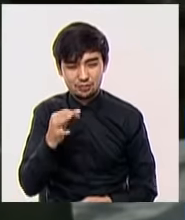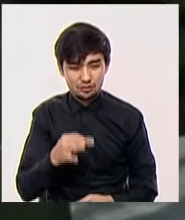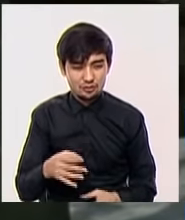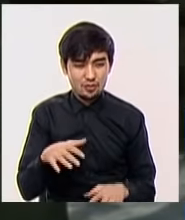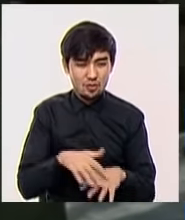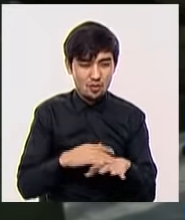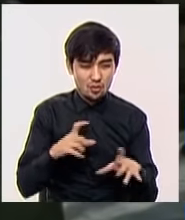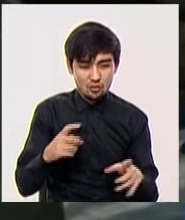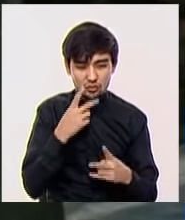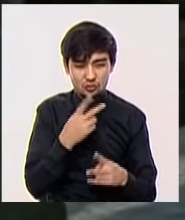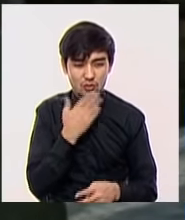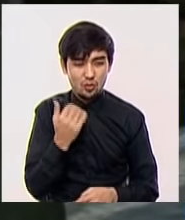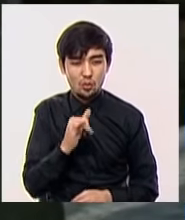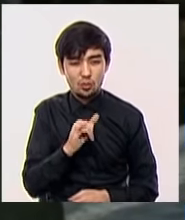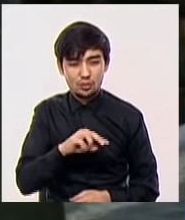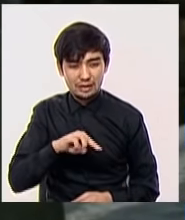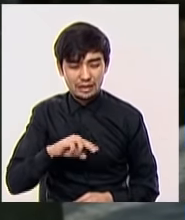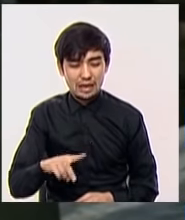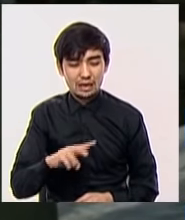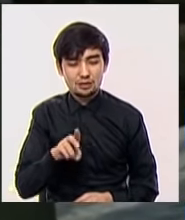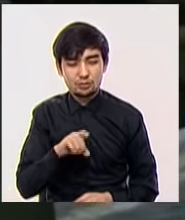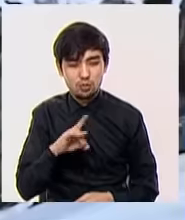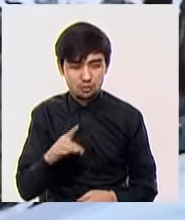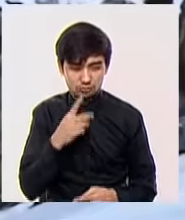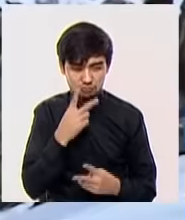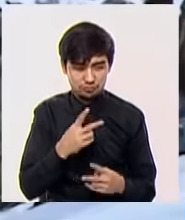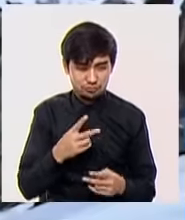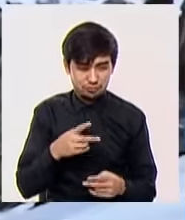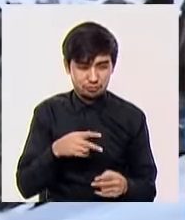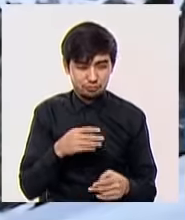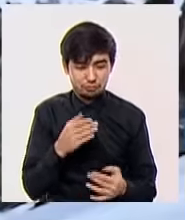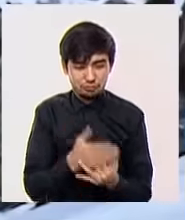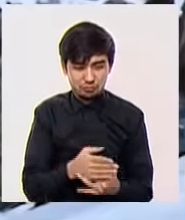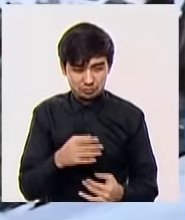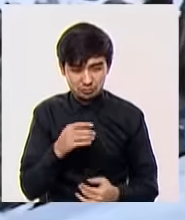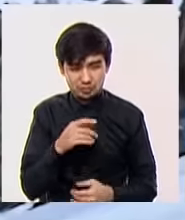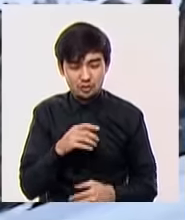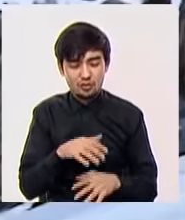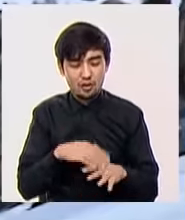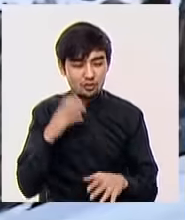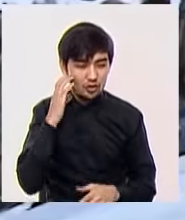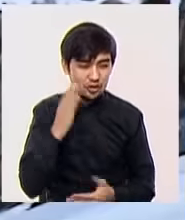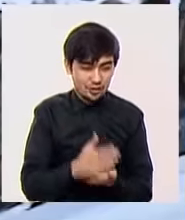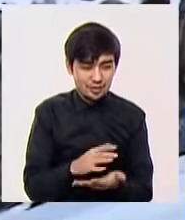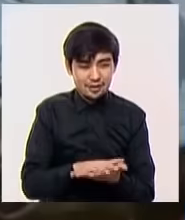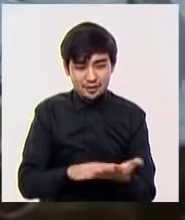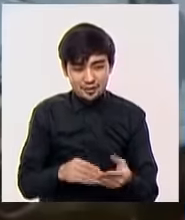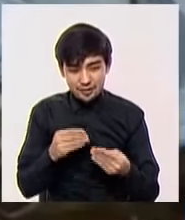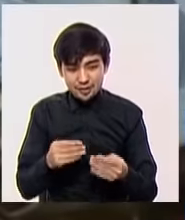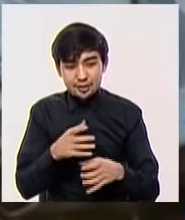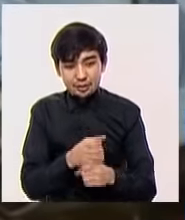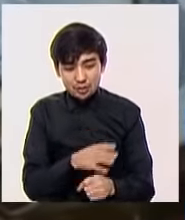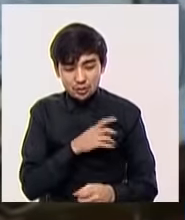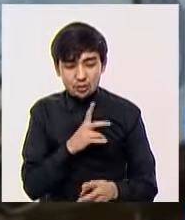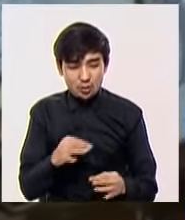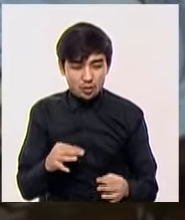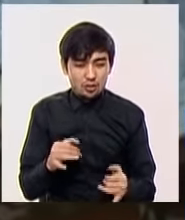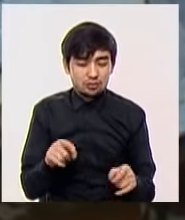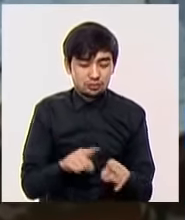нет учили сбору называют полу победы и так как с одной стороны государства услышала их заявление пошло на эту меру но в то же время